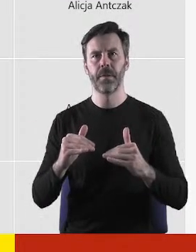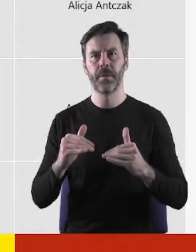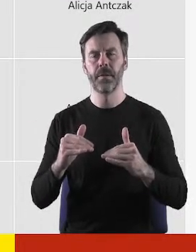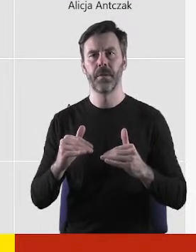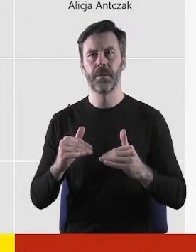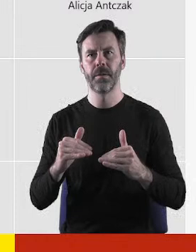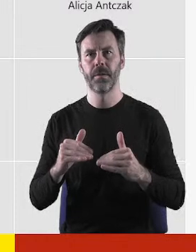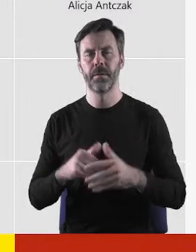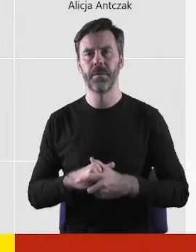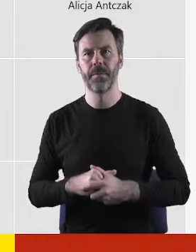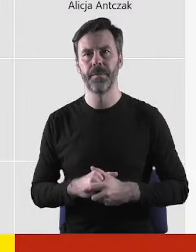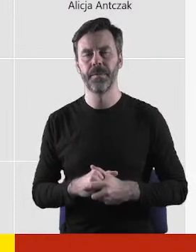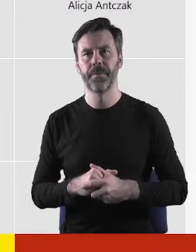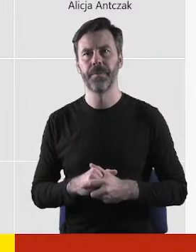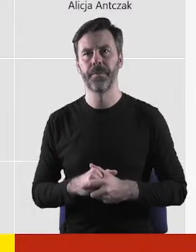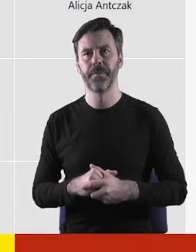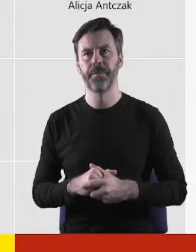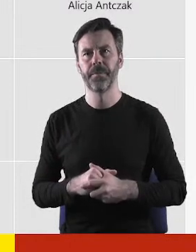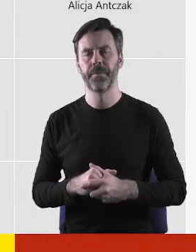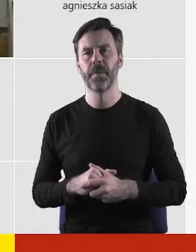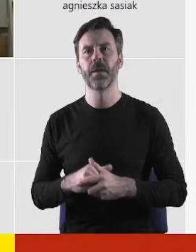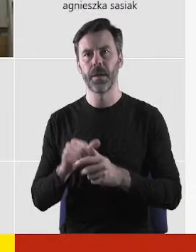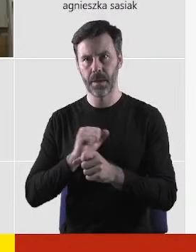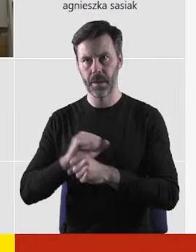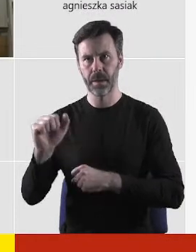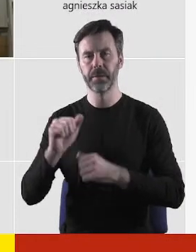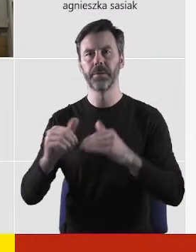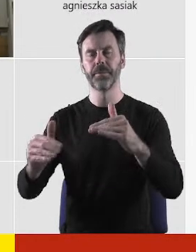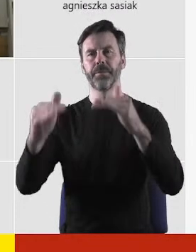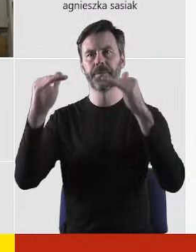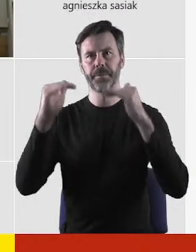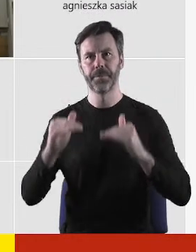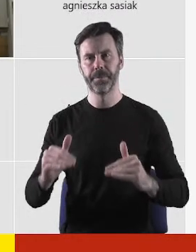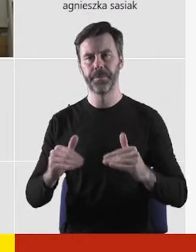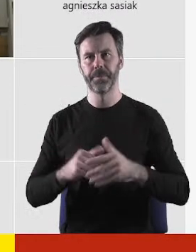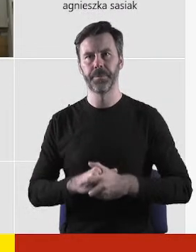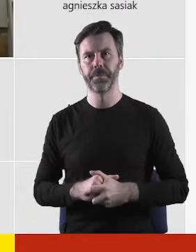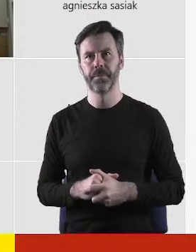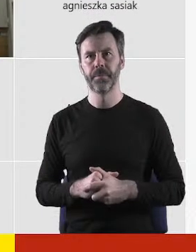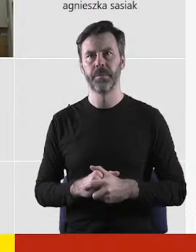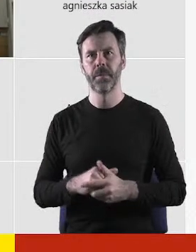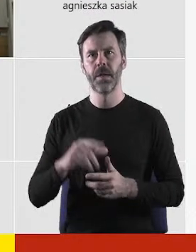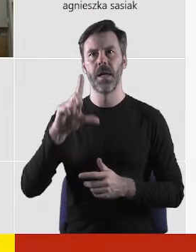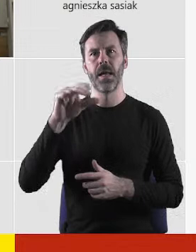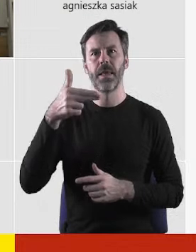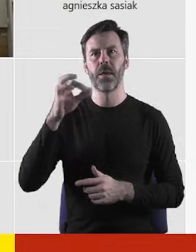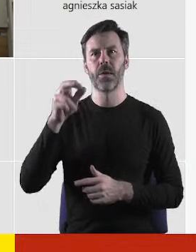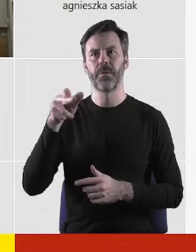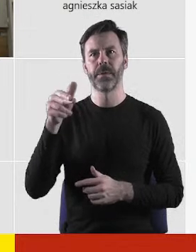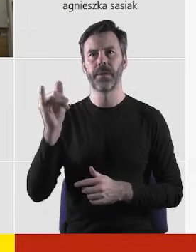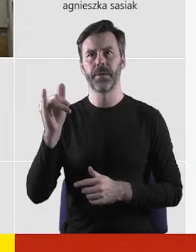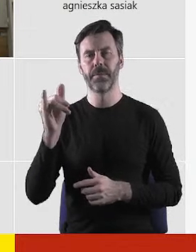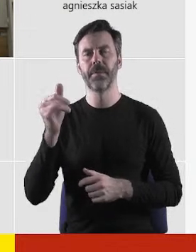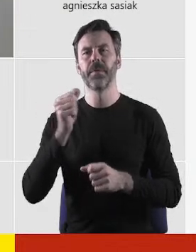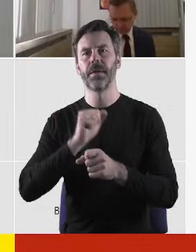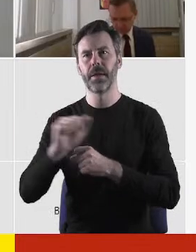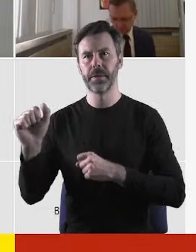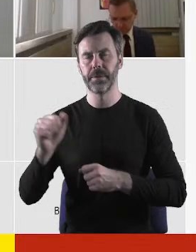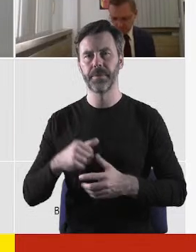Iwona Lewandowska. Dzień dobry, jestem. Dzień dobry. Pan radny Zbigniew Linkowski. Dzień dobry, jestem